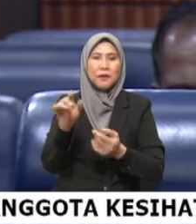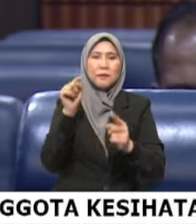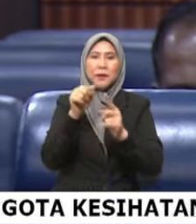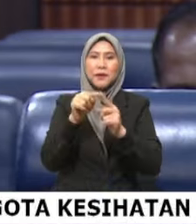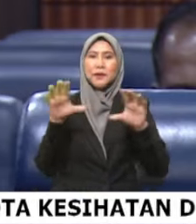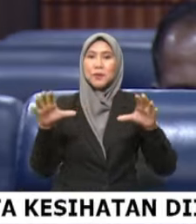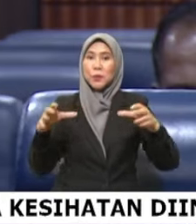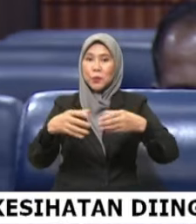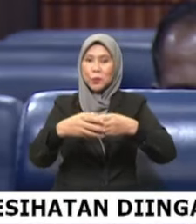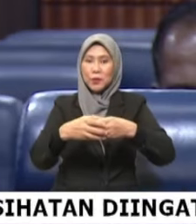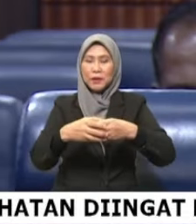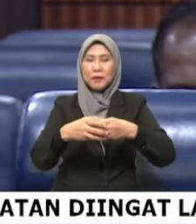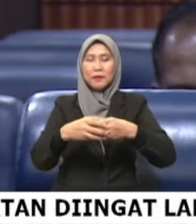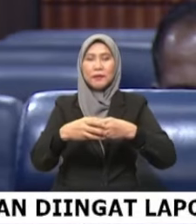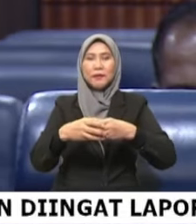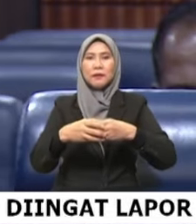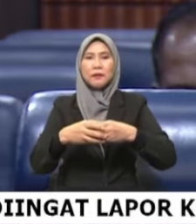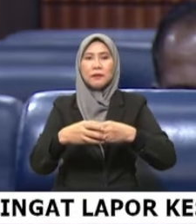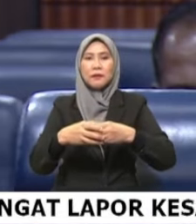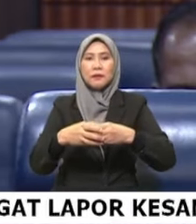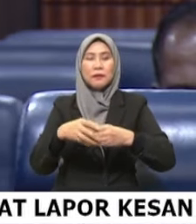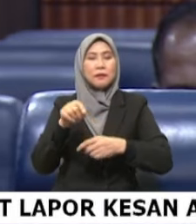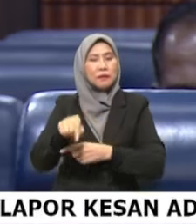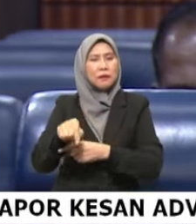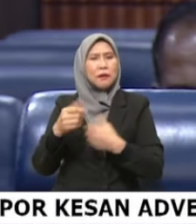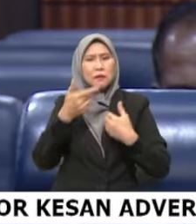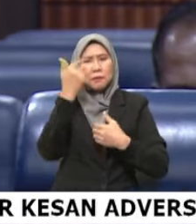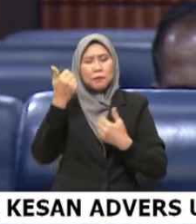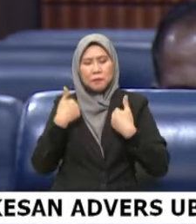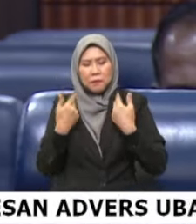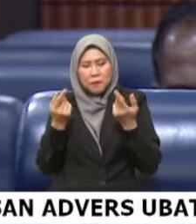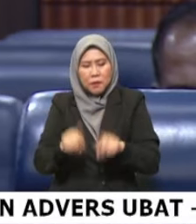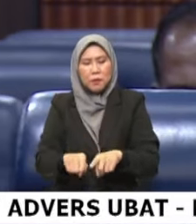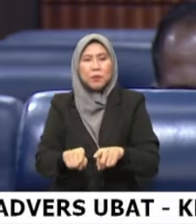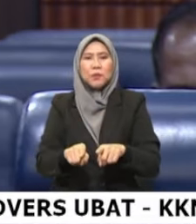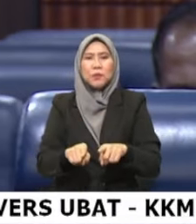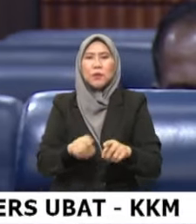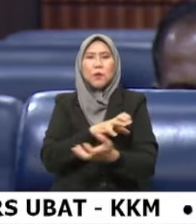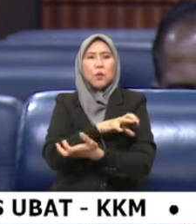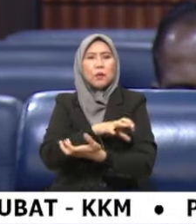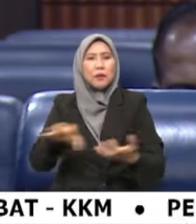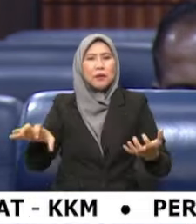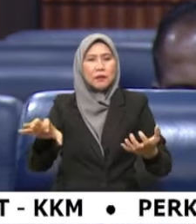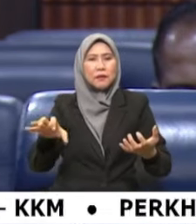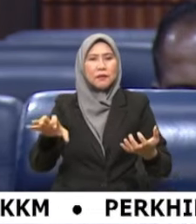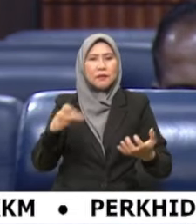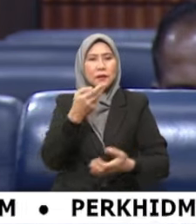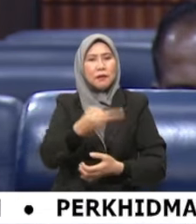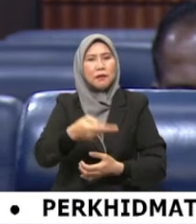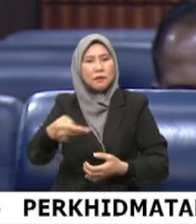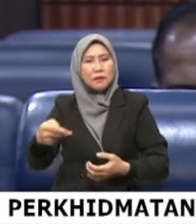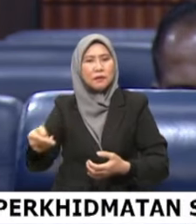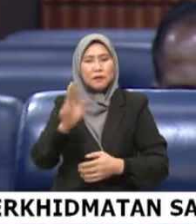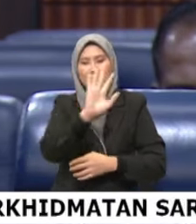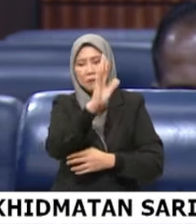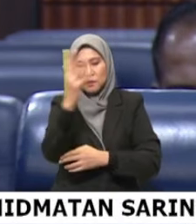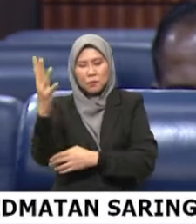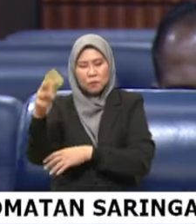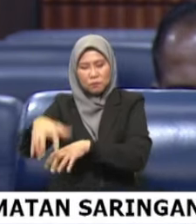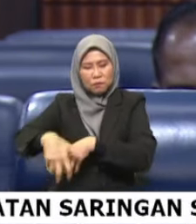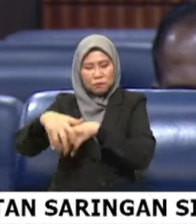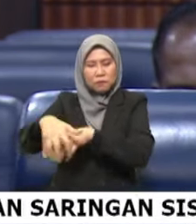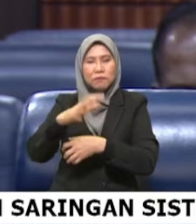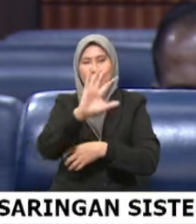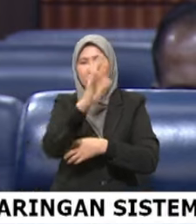kepada kumpulan asasa yang mengalami kerosakan dan kemusnahan harta benda dan tanaman